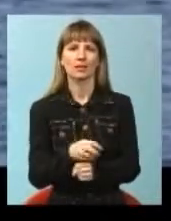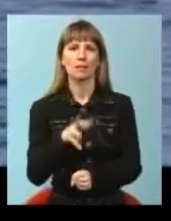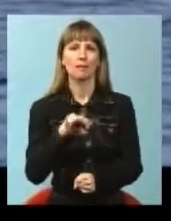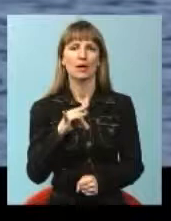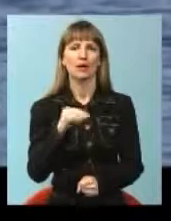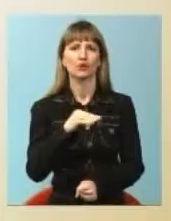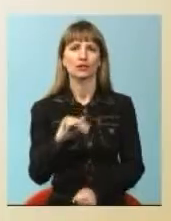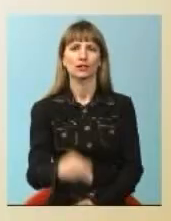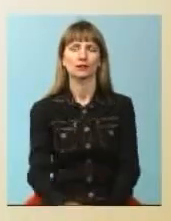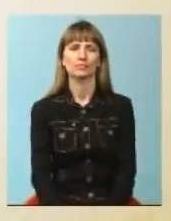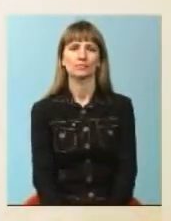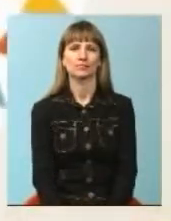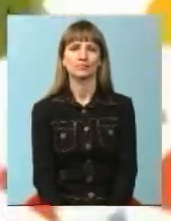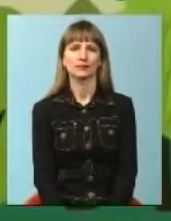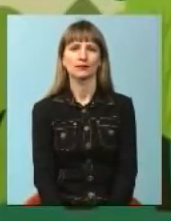міражі.